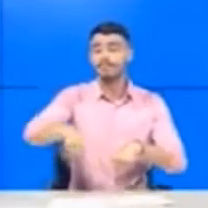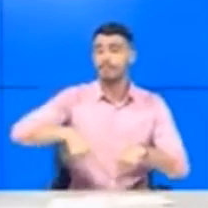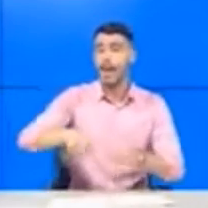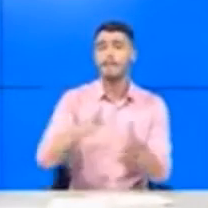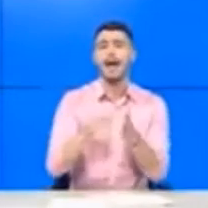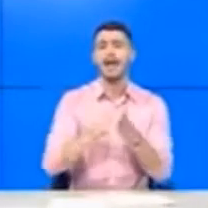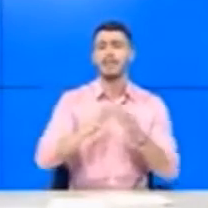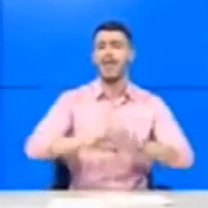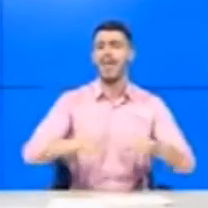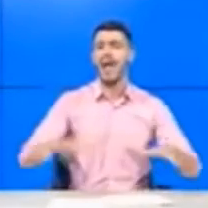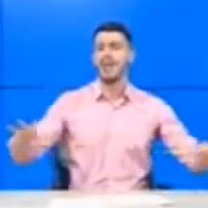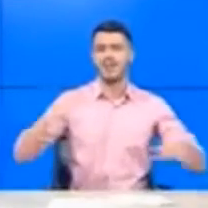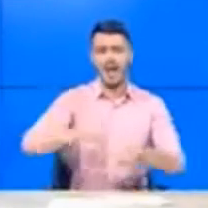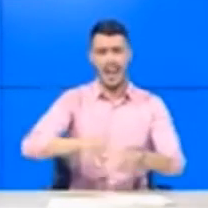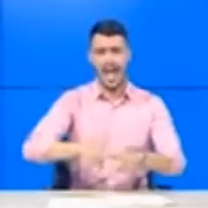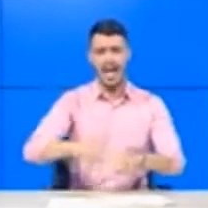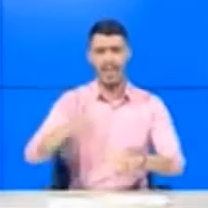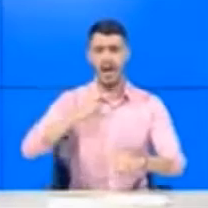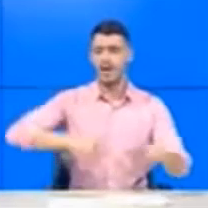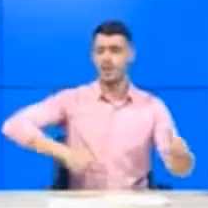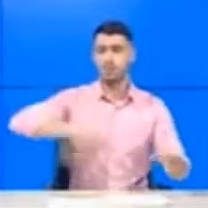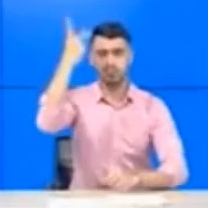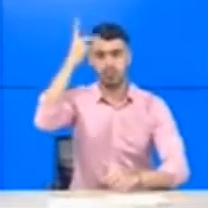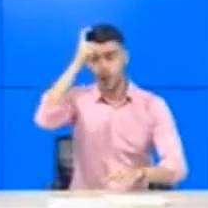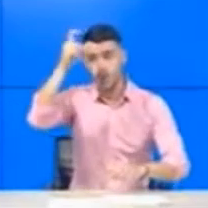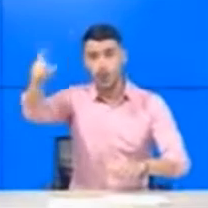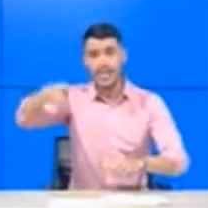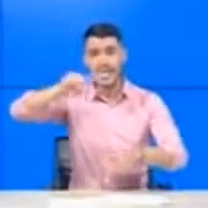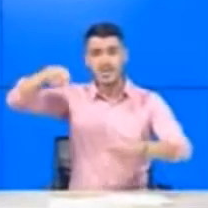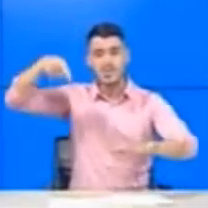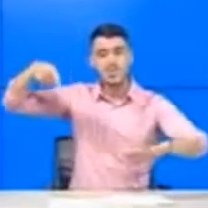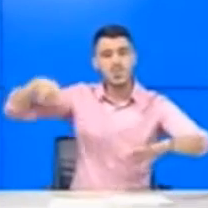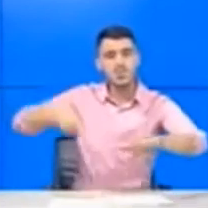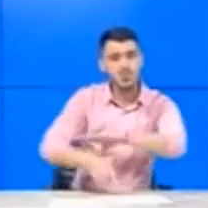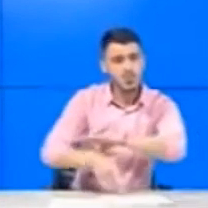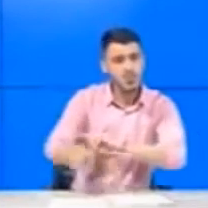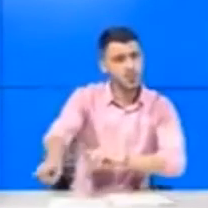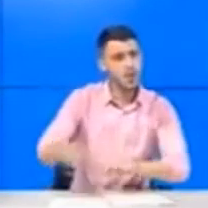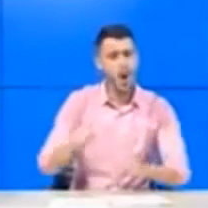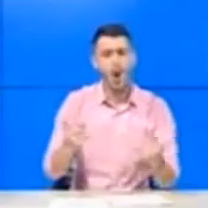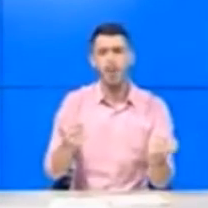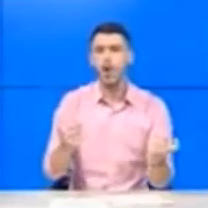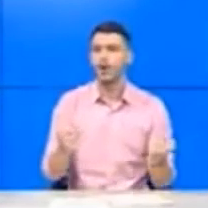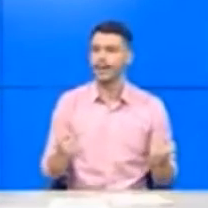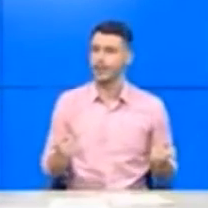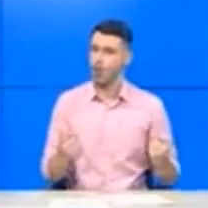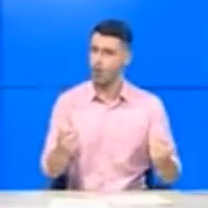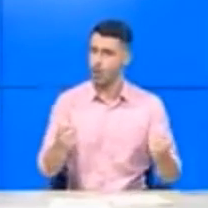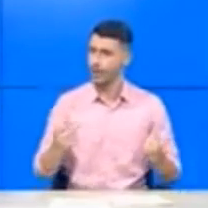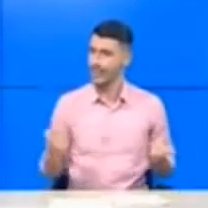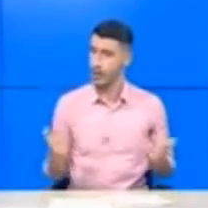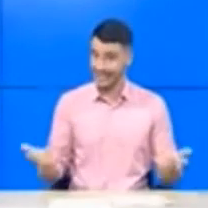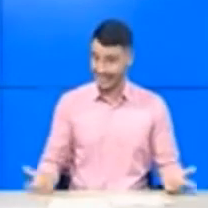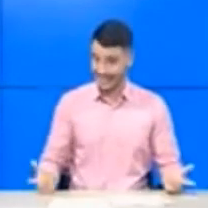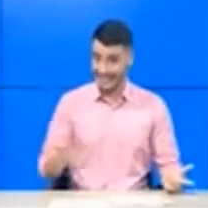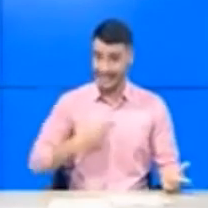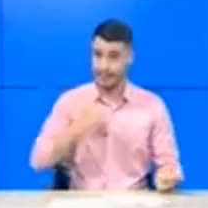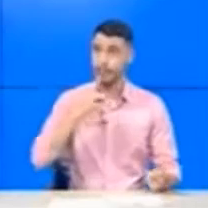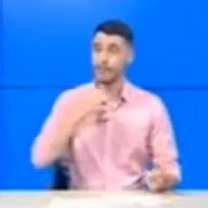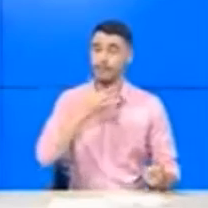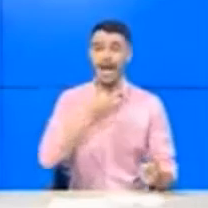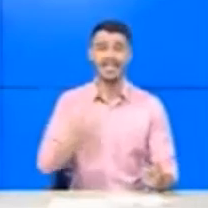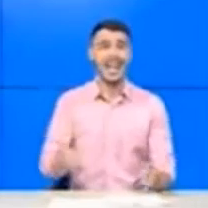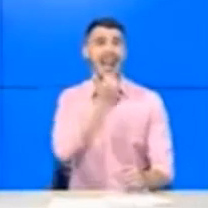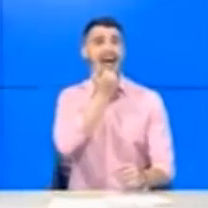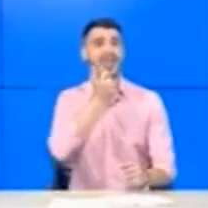μια ενέργεια άμεση, προκλητική, η οποία δεν θα συμβεί, διότι θα αποτραπεί. Τελεία